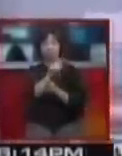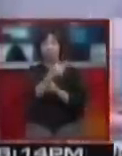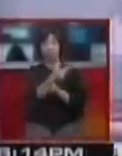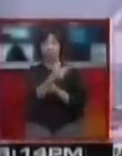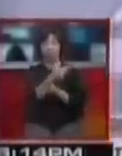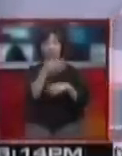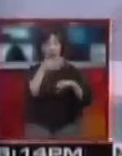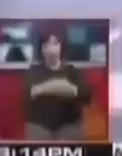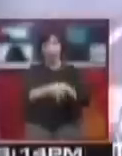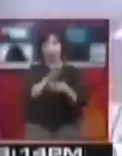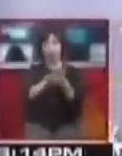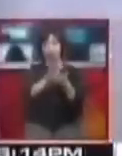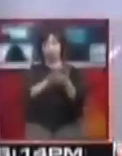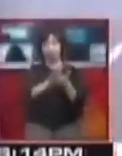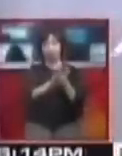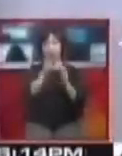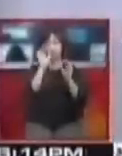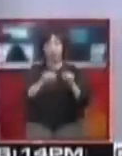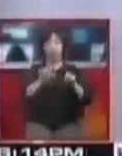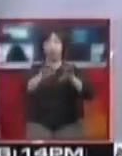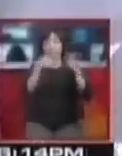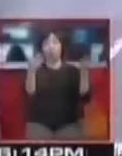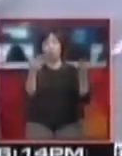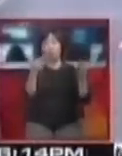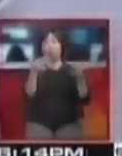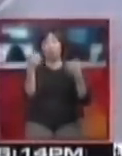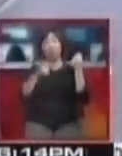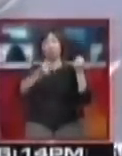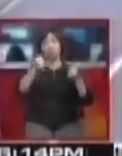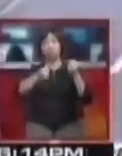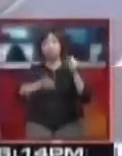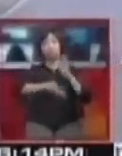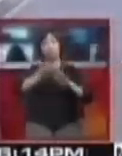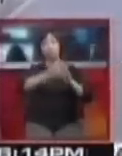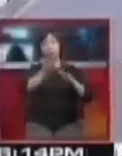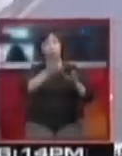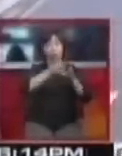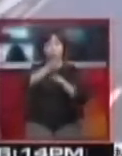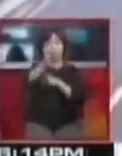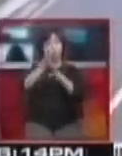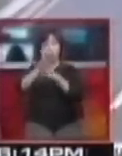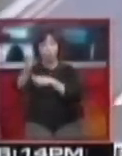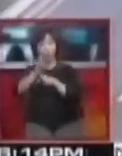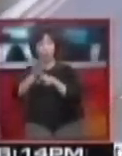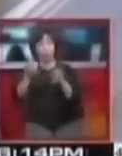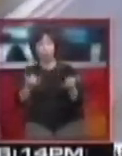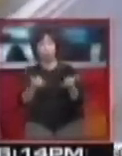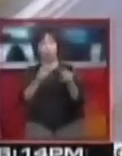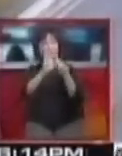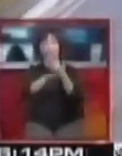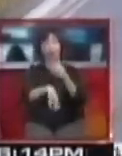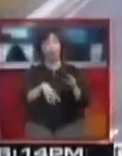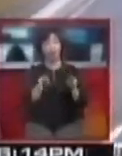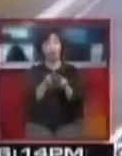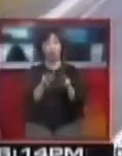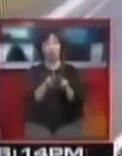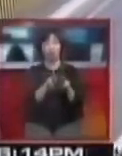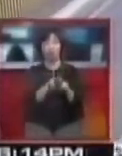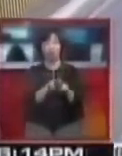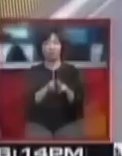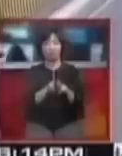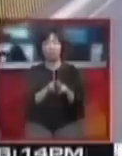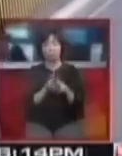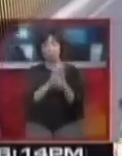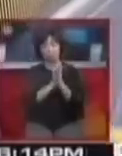nga matapos nga linisin ito ay mabuksan na sa trapiko itong northbound lane ng Commonwealth at magbalik na sa normal na nga